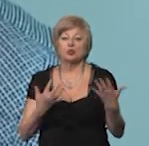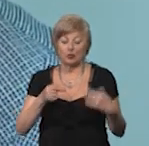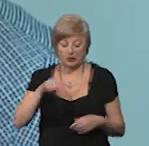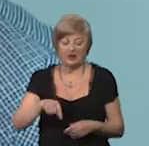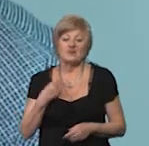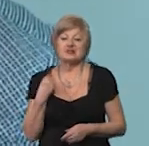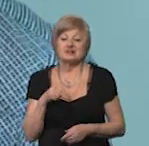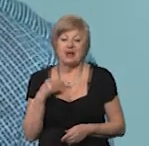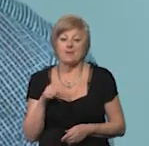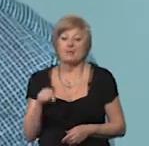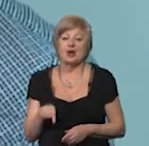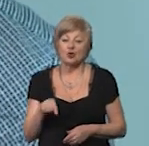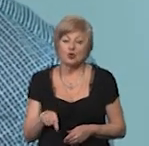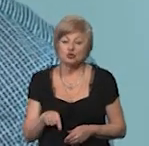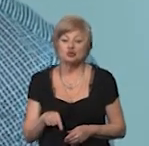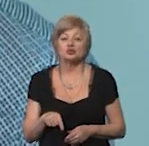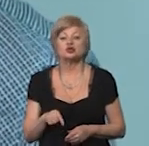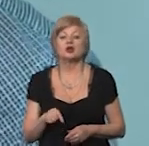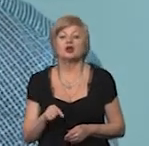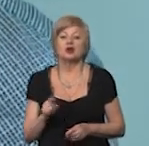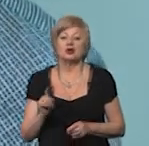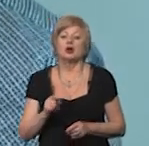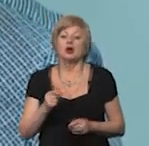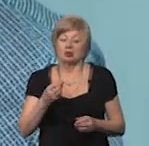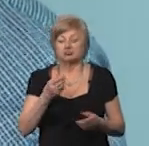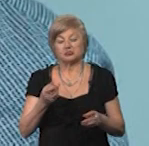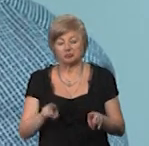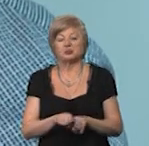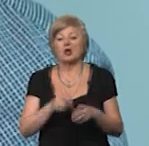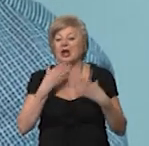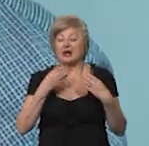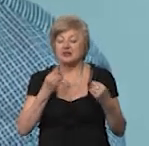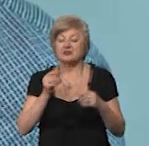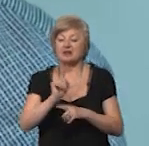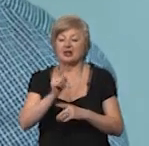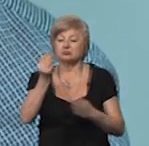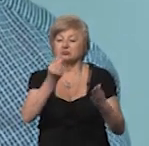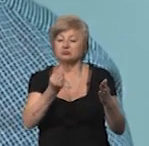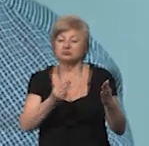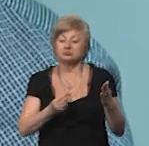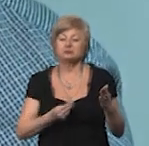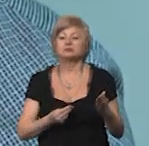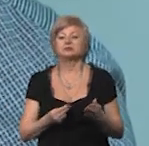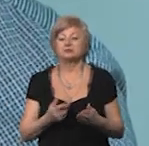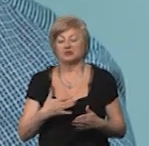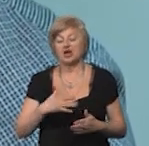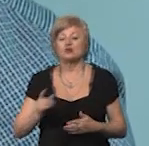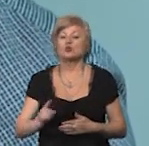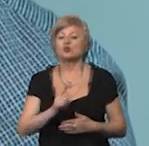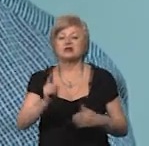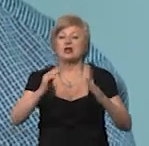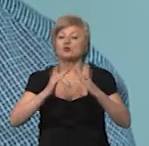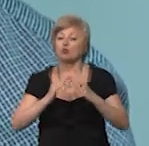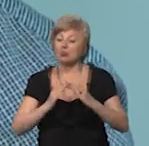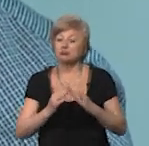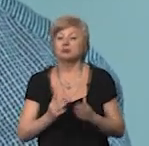Запоріжжі, зробив отакий чудовий малюнок, таку чудову графіку із зображенням будівлі нашого музею. І я думаю,